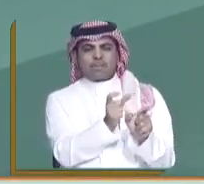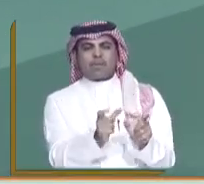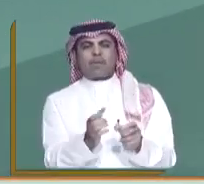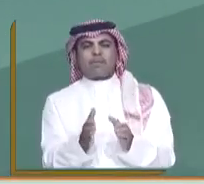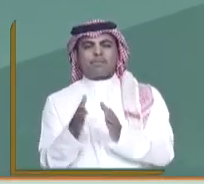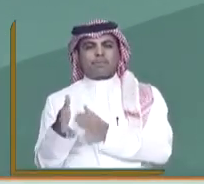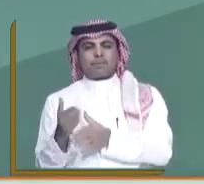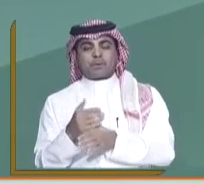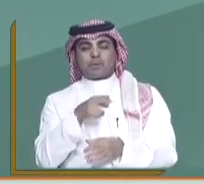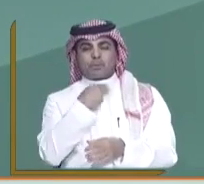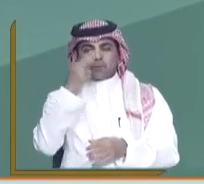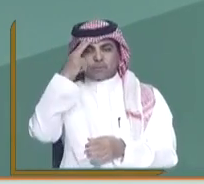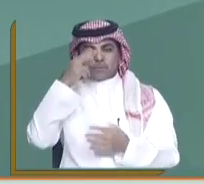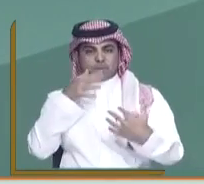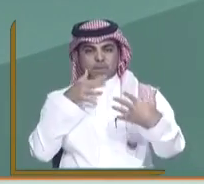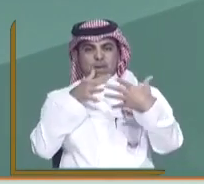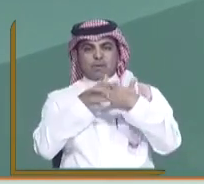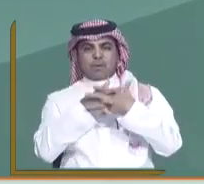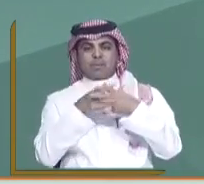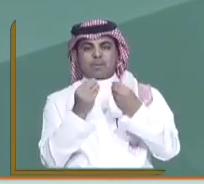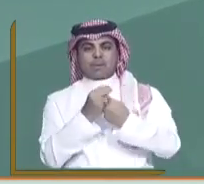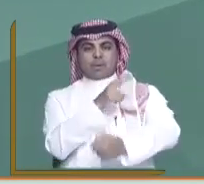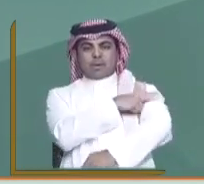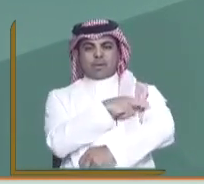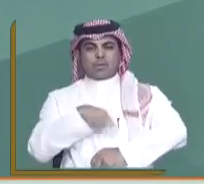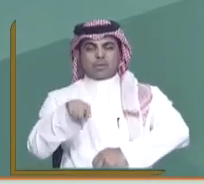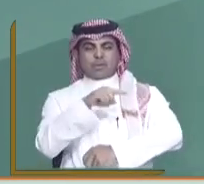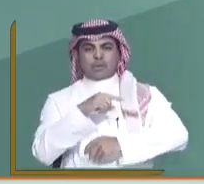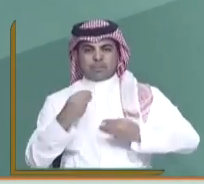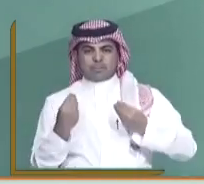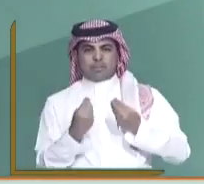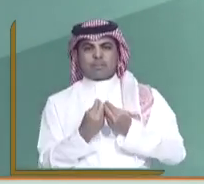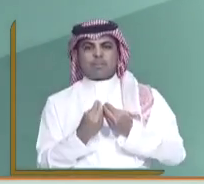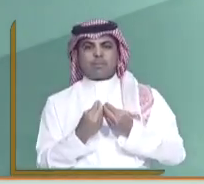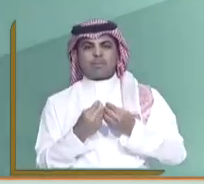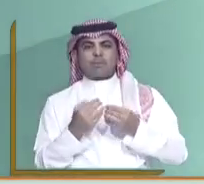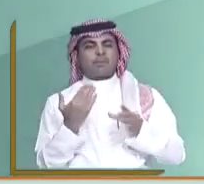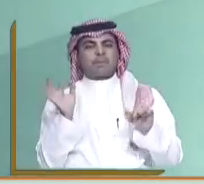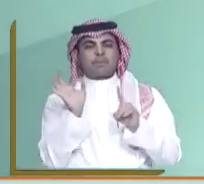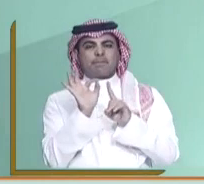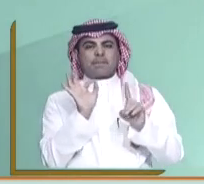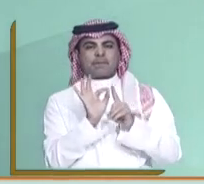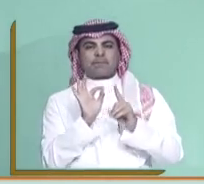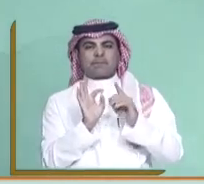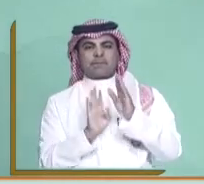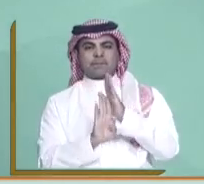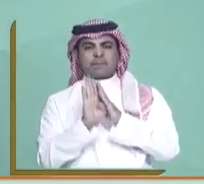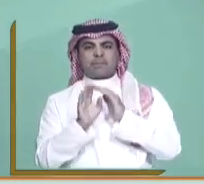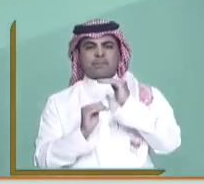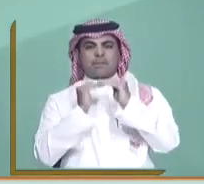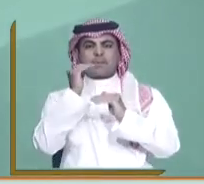تتطلع المملكه بالتعاون مع الدول الاعضاء الى المساهمه في تحقيق اهداف التنميه المستدامه